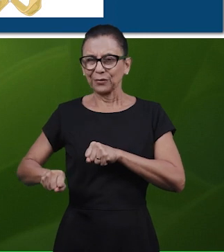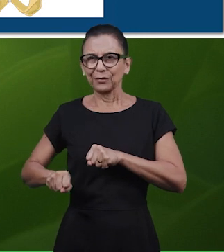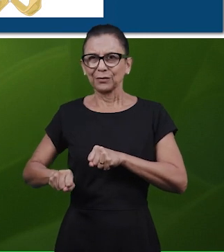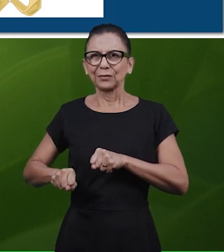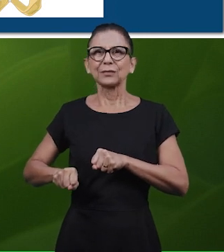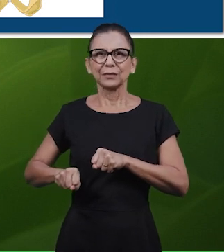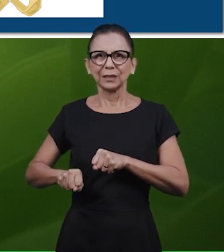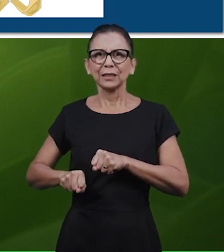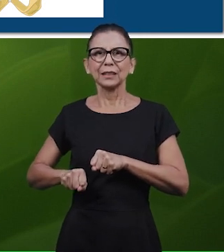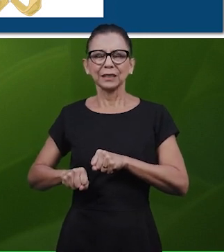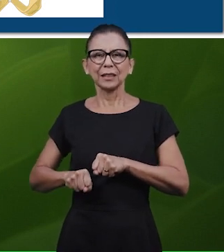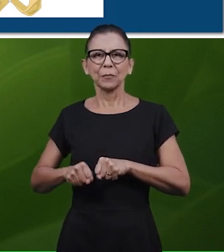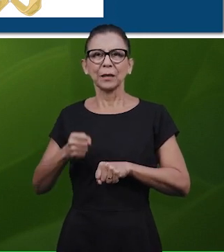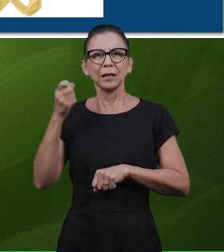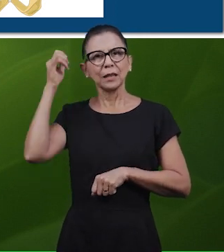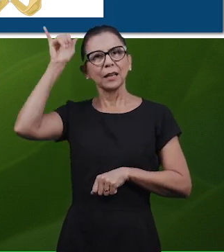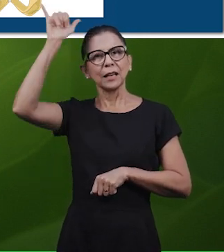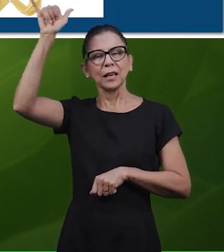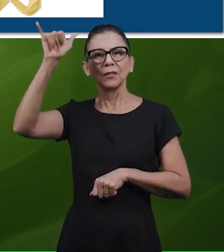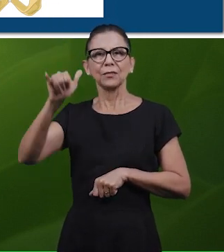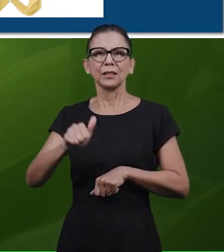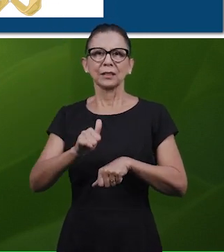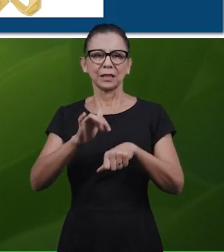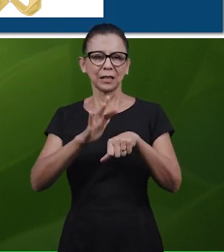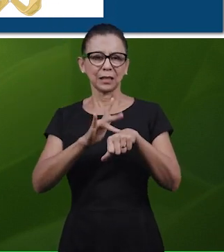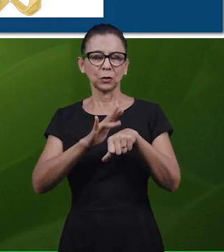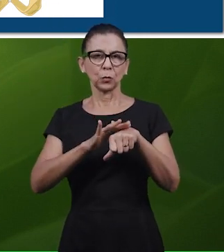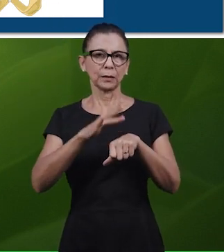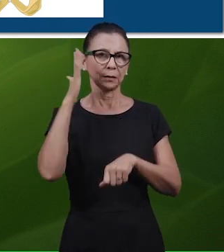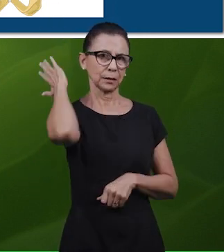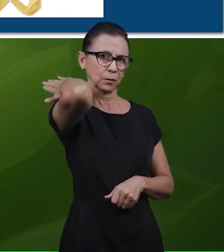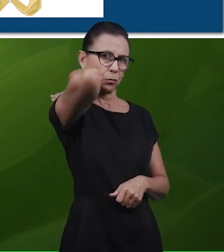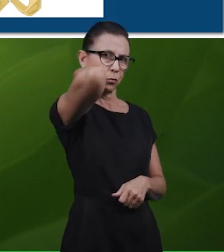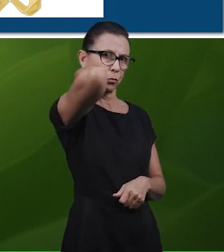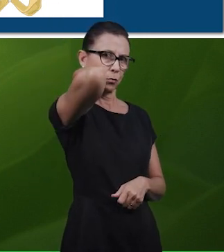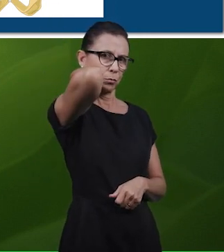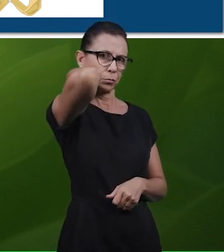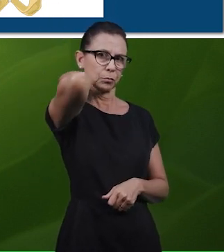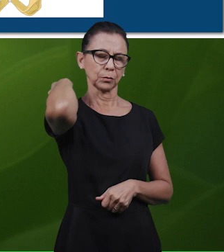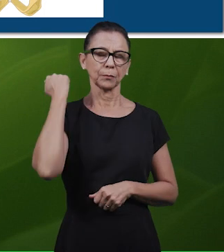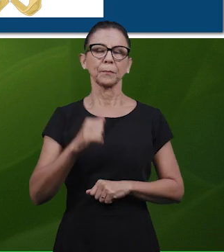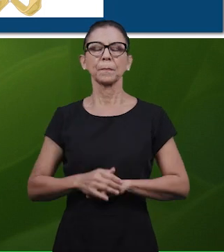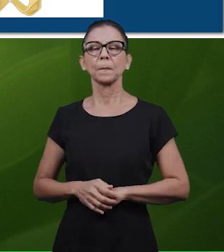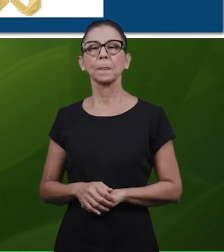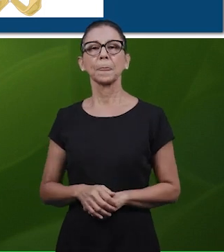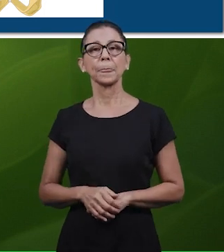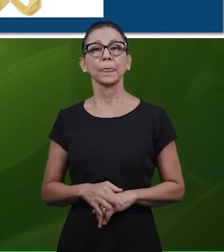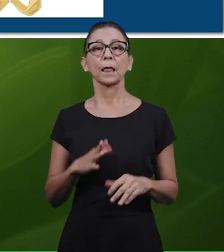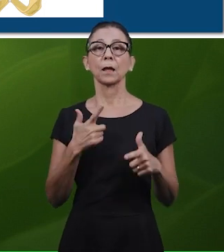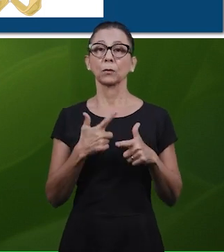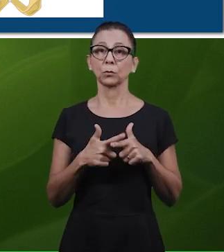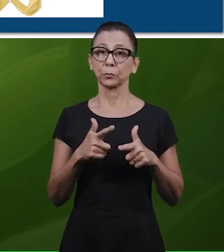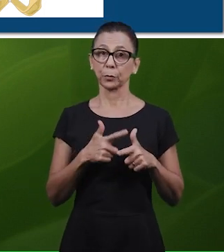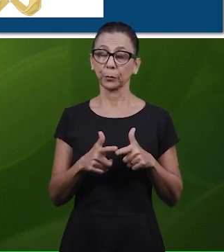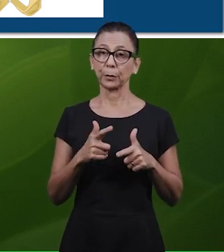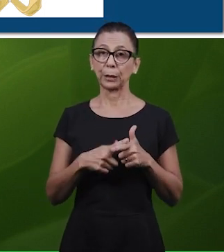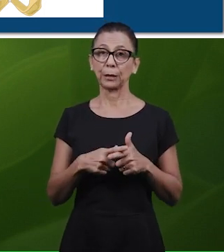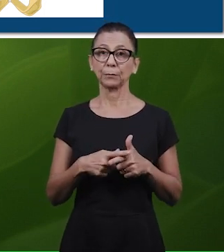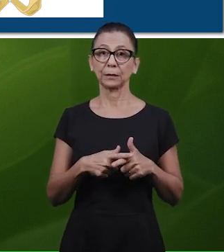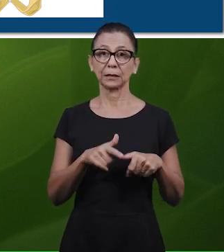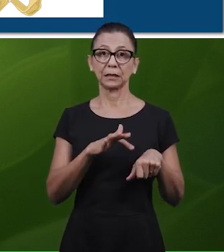Et donc, on évite les déséquilibres et les maladies liées à la colonne vertébrale.